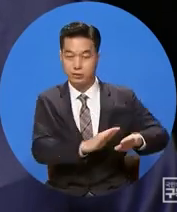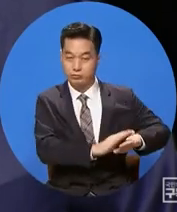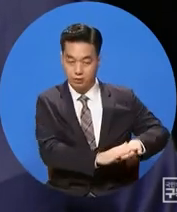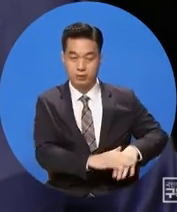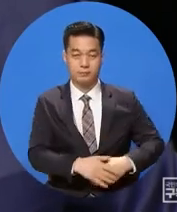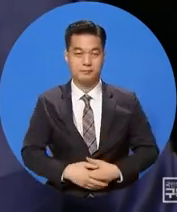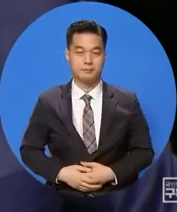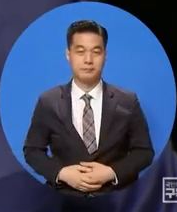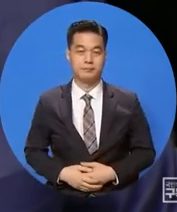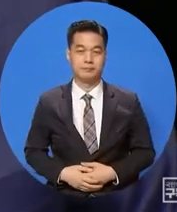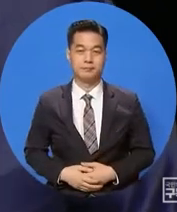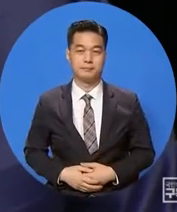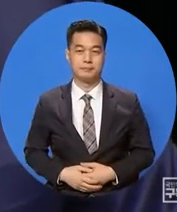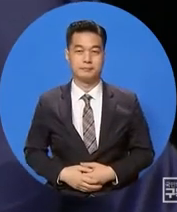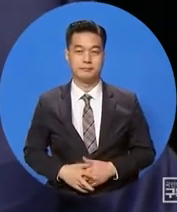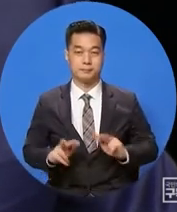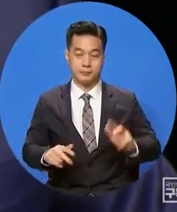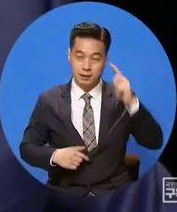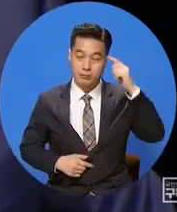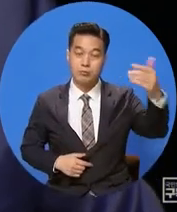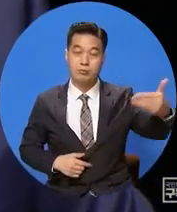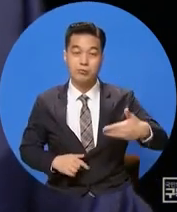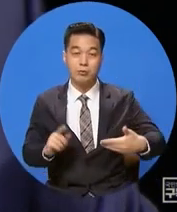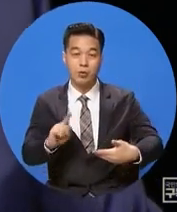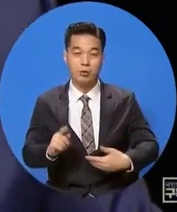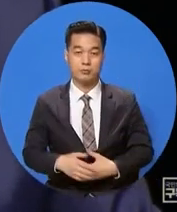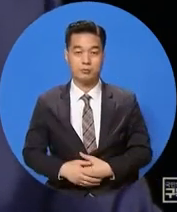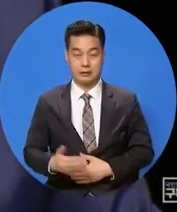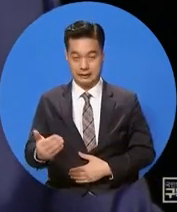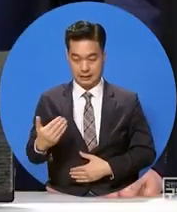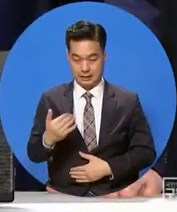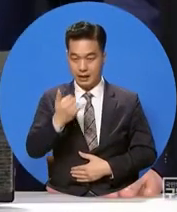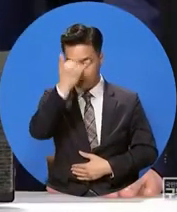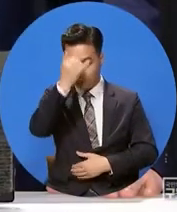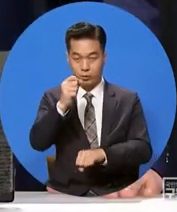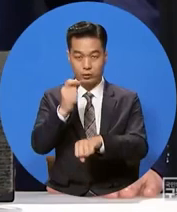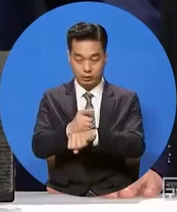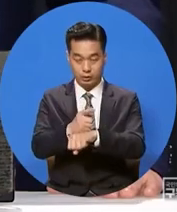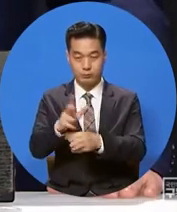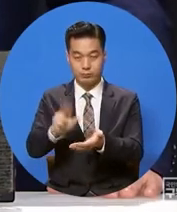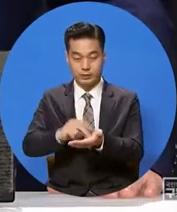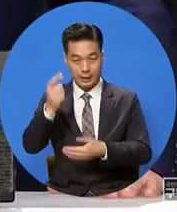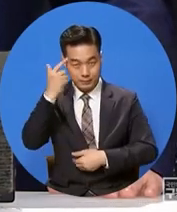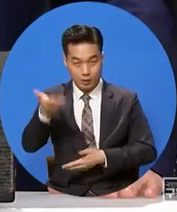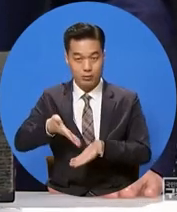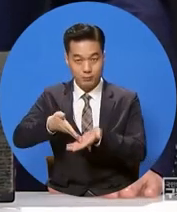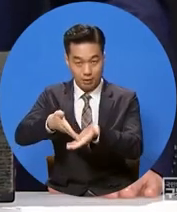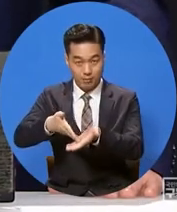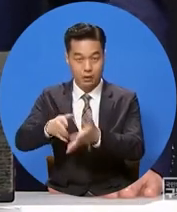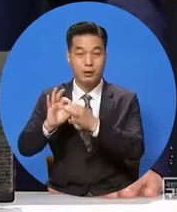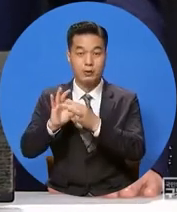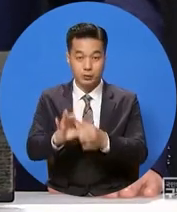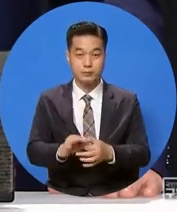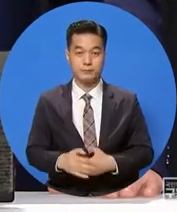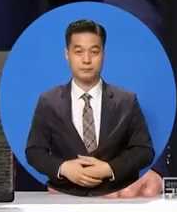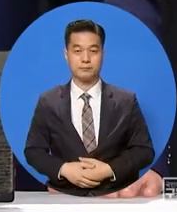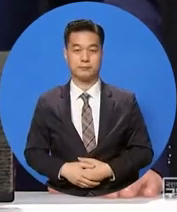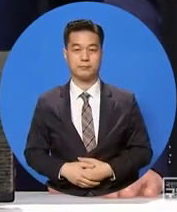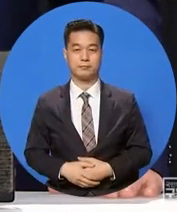하겠습니다만은 자 제가 물어보겠습니다. 네. 아까 도덕성 문제를 계속 네. 네, 물어보겠습니다. 네. 지금